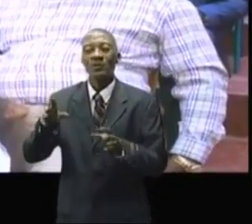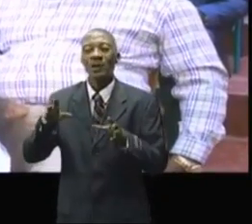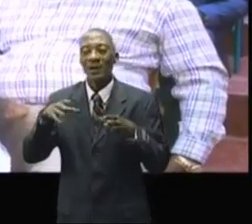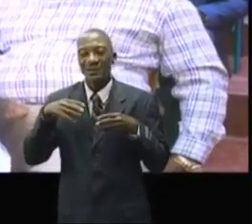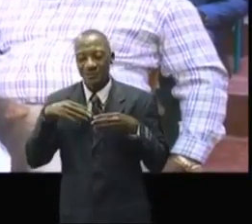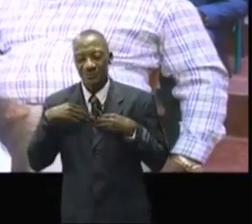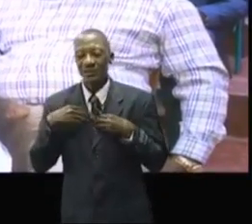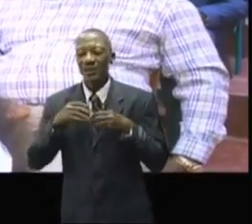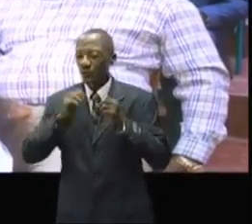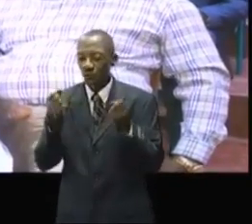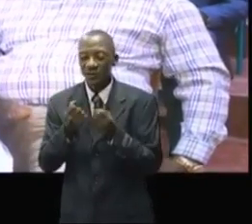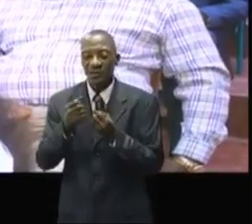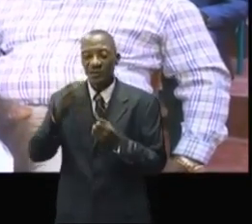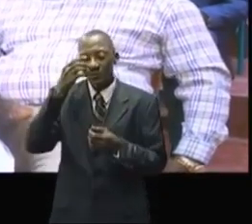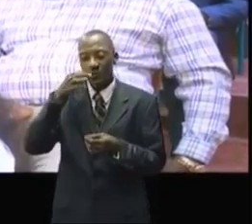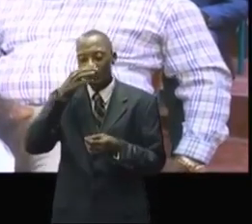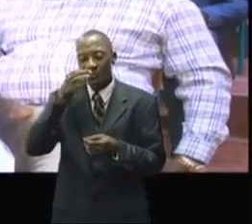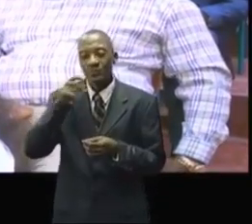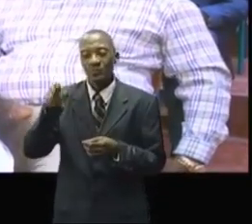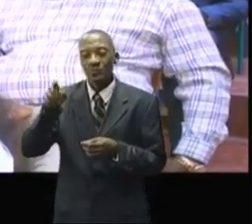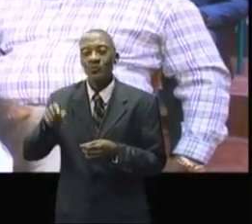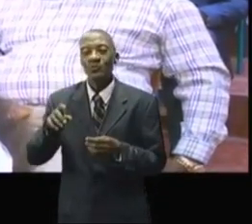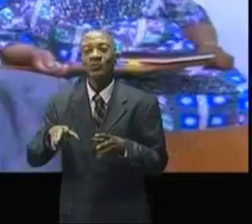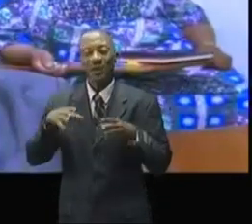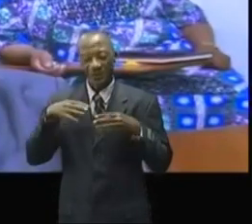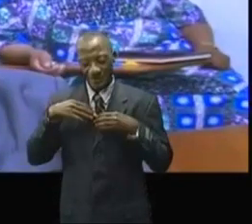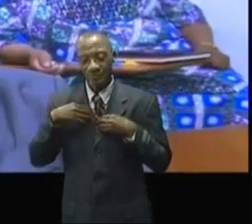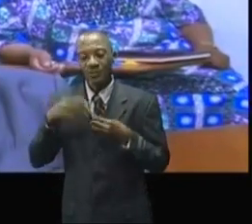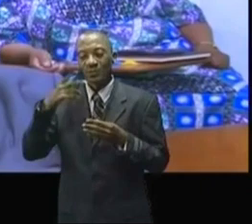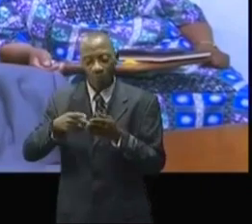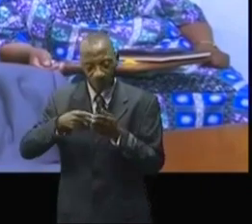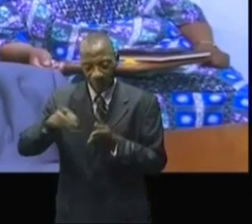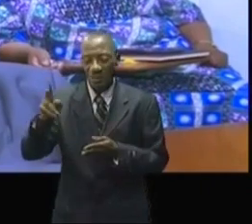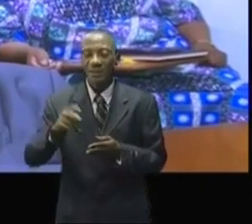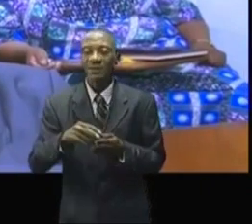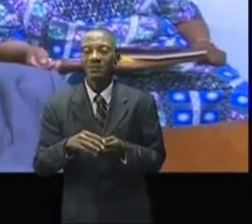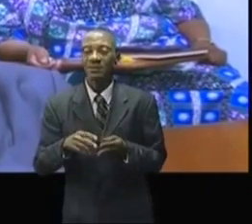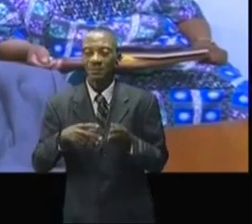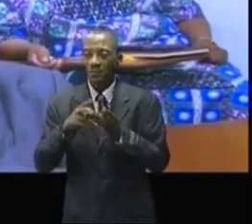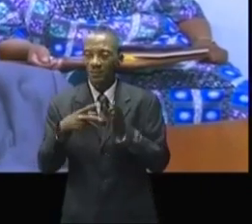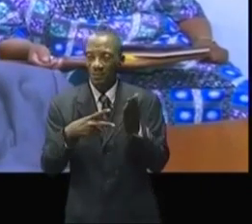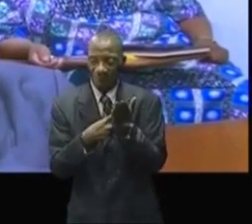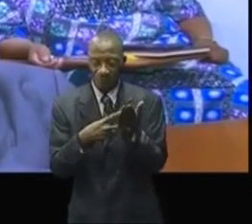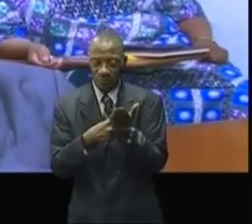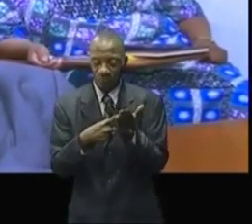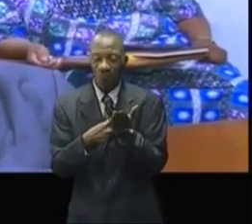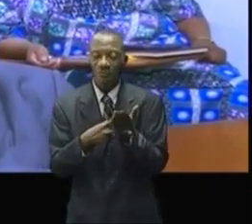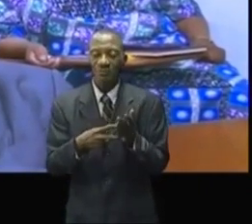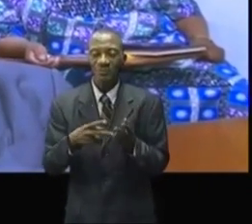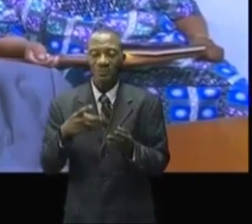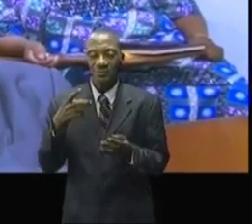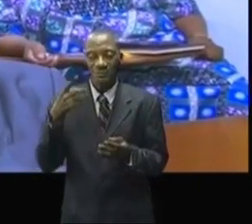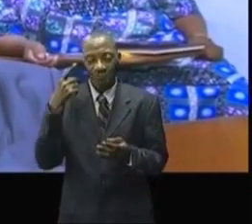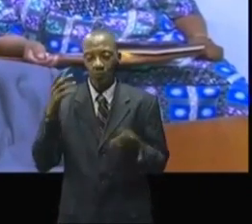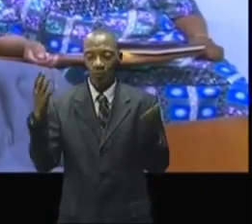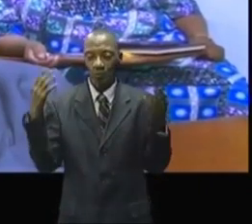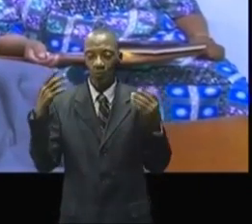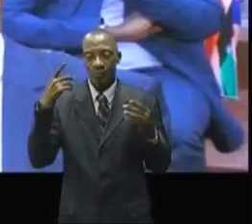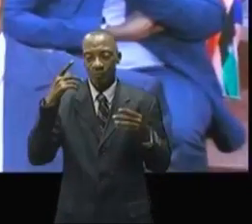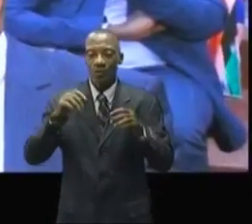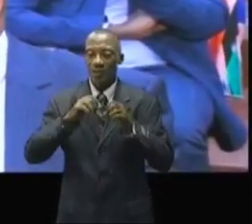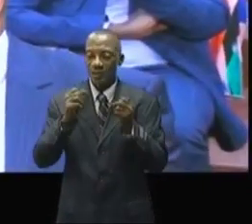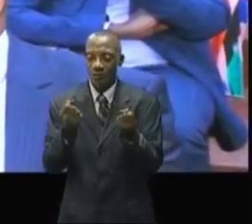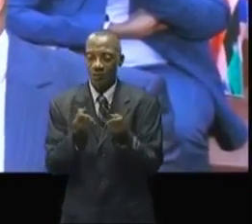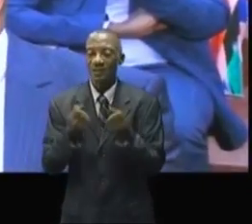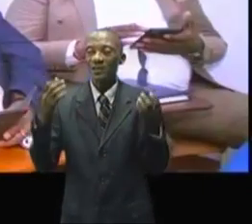partenaires de Vodacom et RTL en séance tenante fait la démonstration des paiements avec le concours de l'assistance. Kinshasa est la